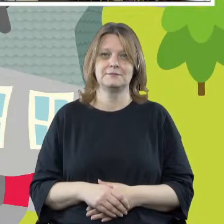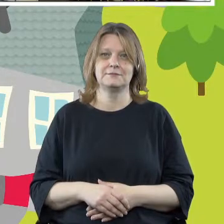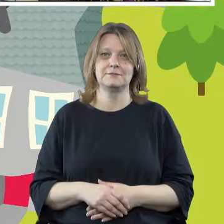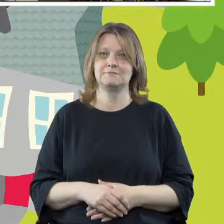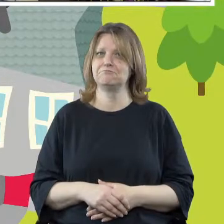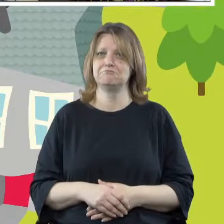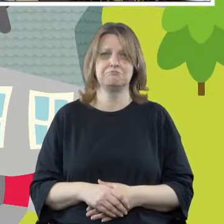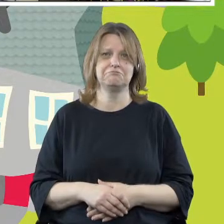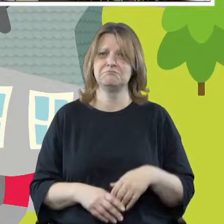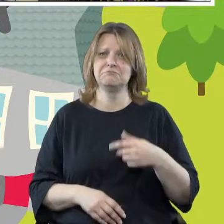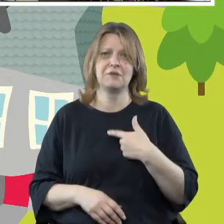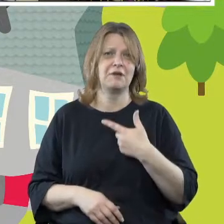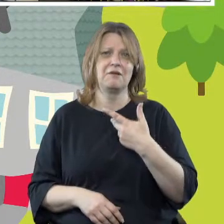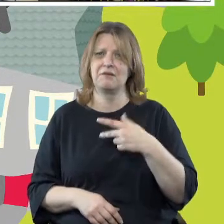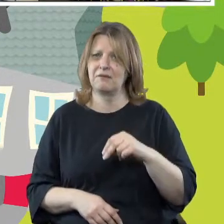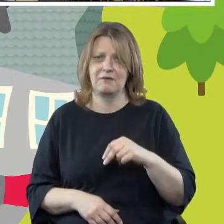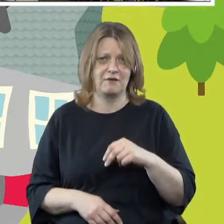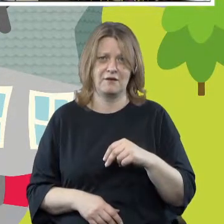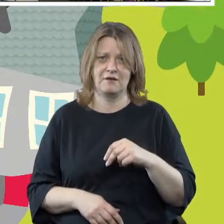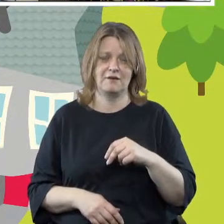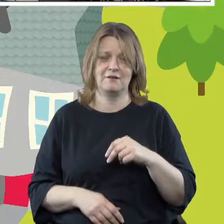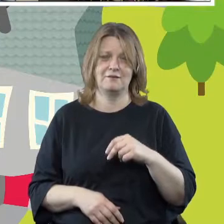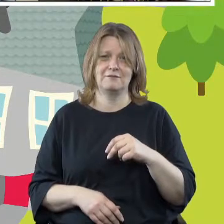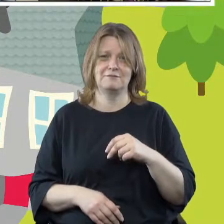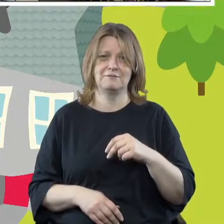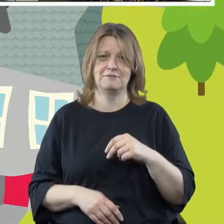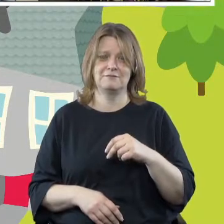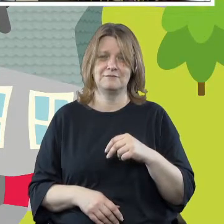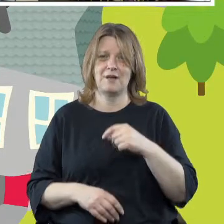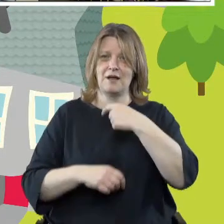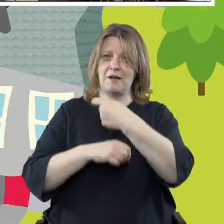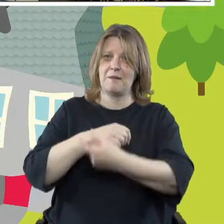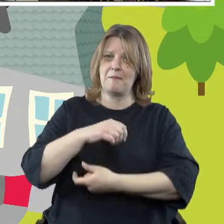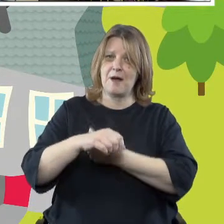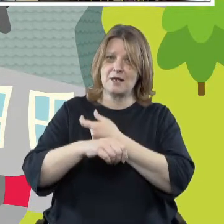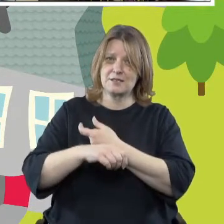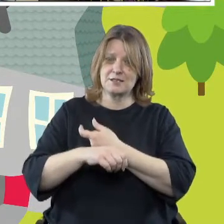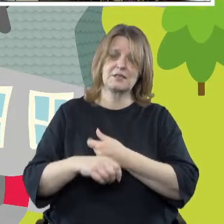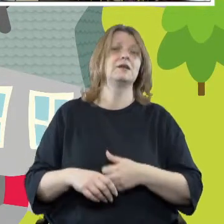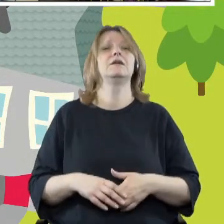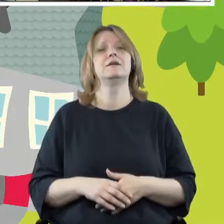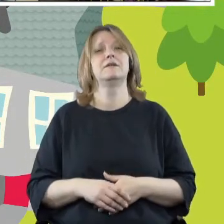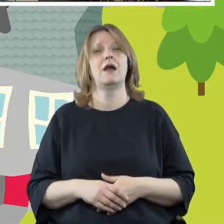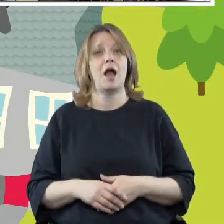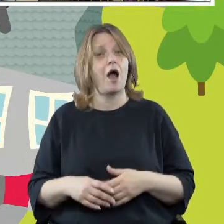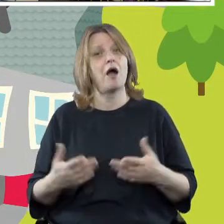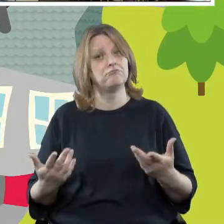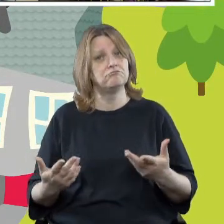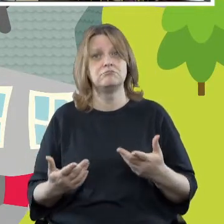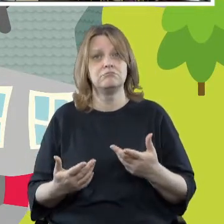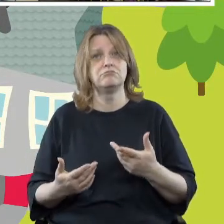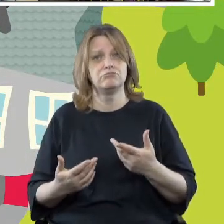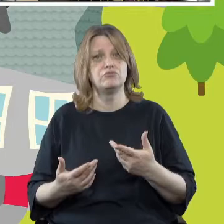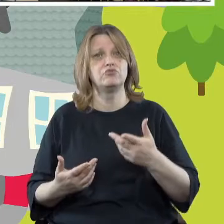Nie, ja nie noszę takie... Ale to trzeba, no właśnie, ale to dobrze, żebyś nosiła. Bo